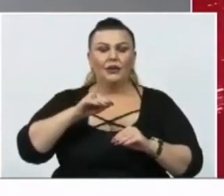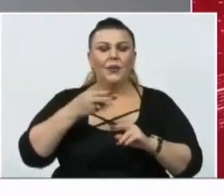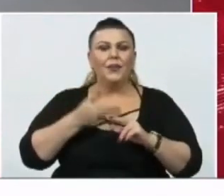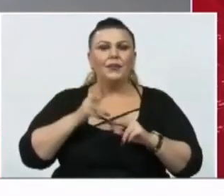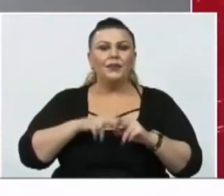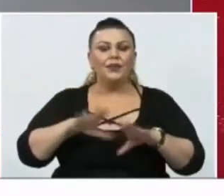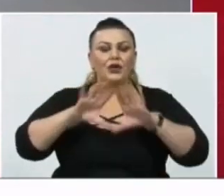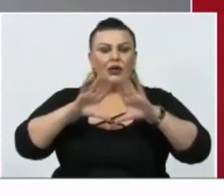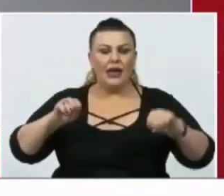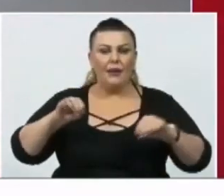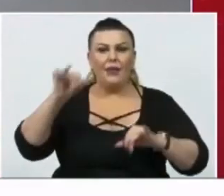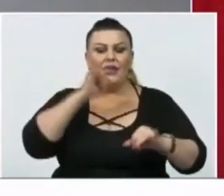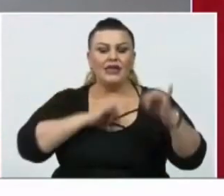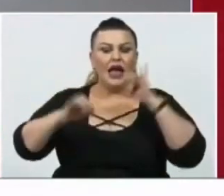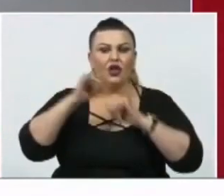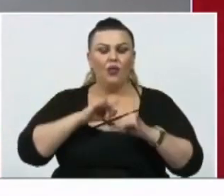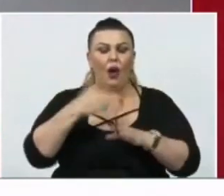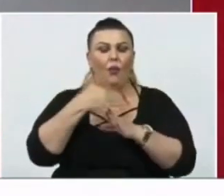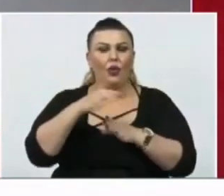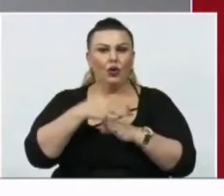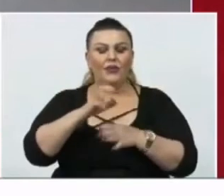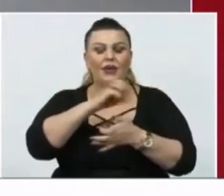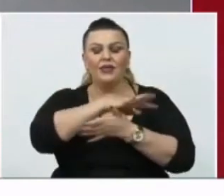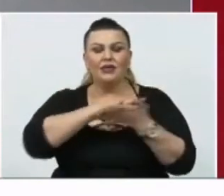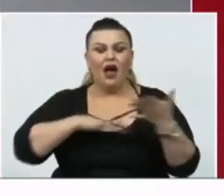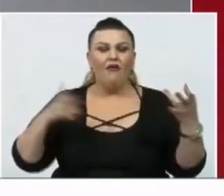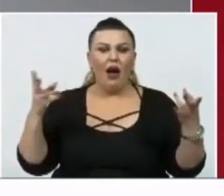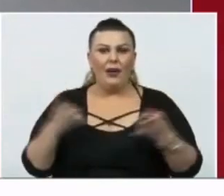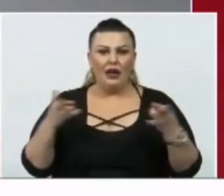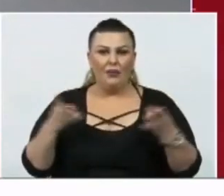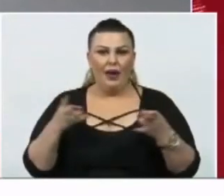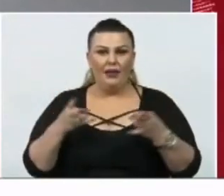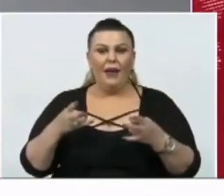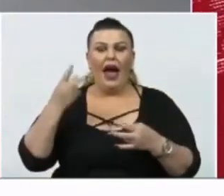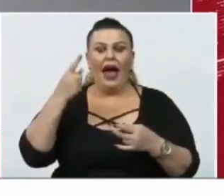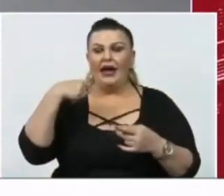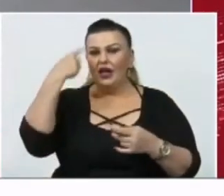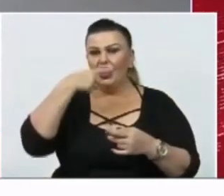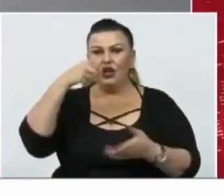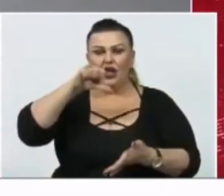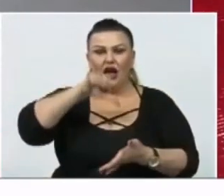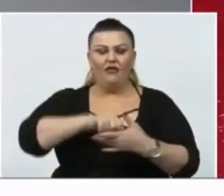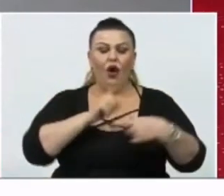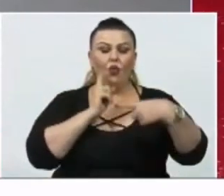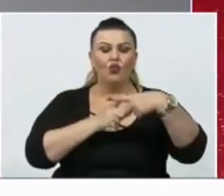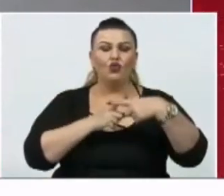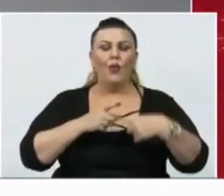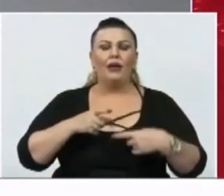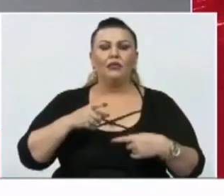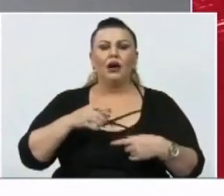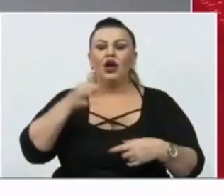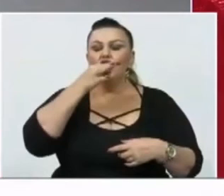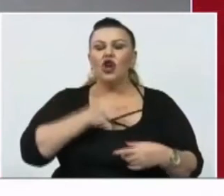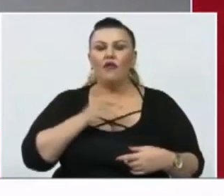nizamlanmasına yönəlmiş danışıqlar prosesini davam etdirmək lazımdır və hər iki tərəfdən müsbət cavab gözlənilir.